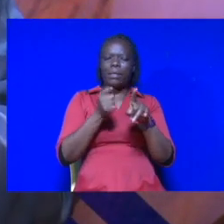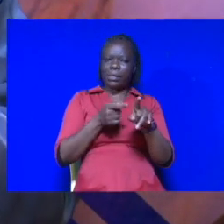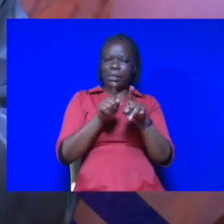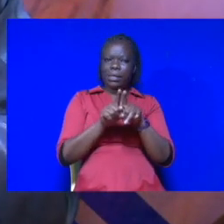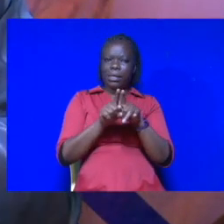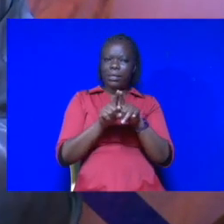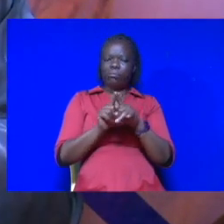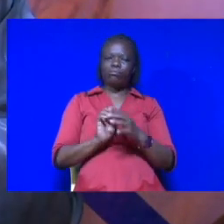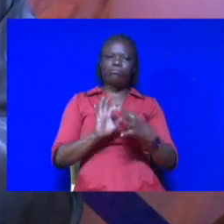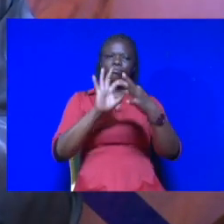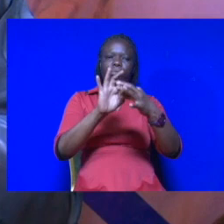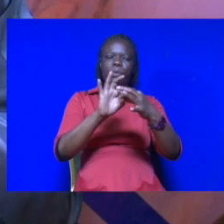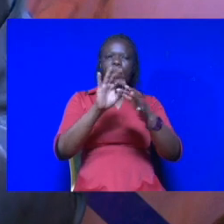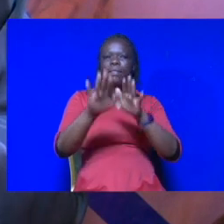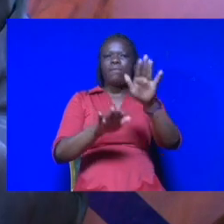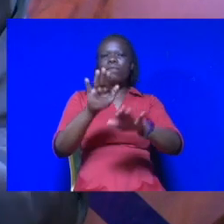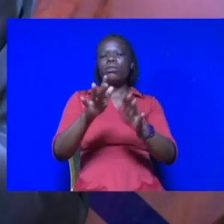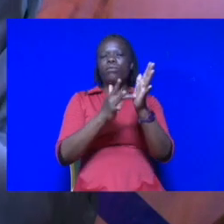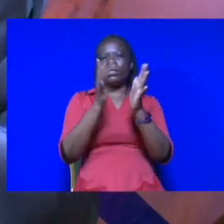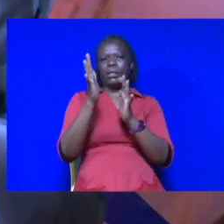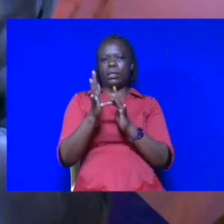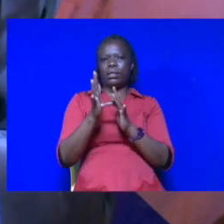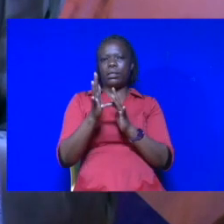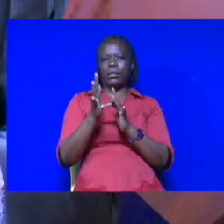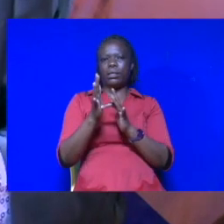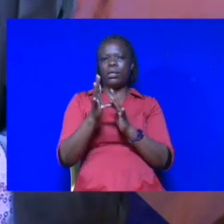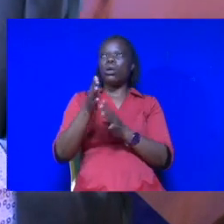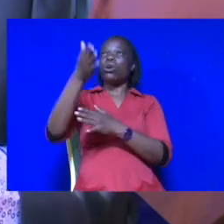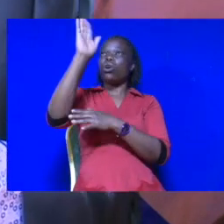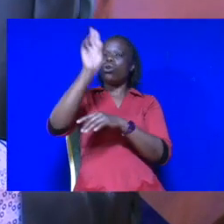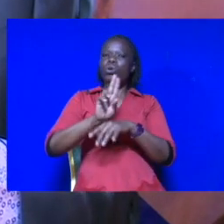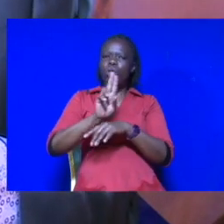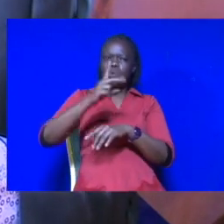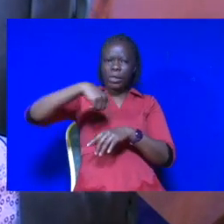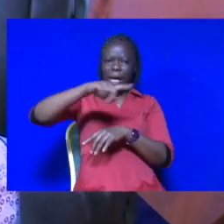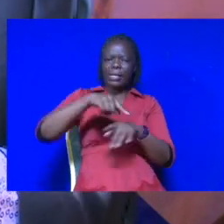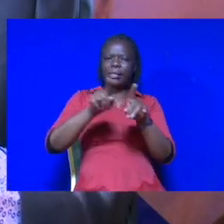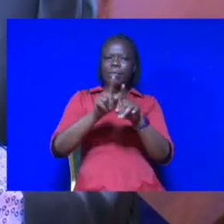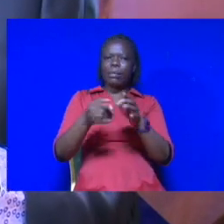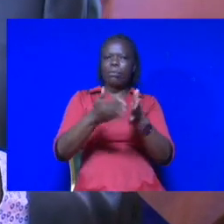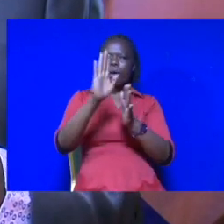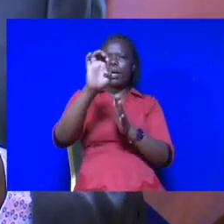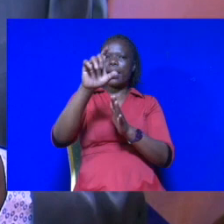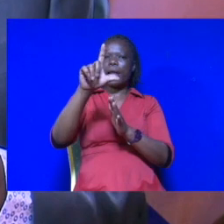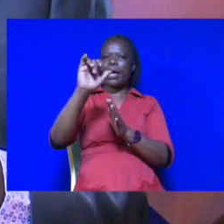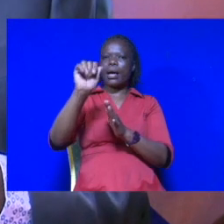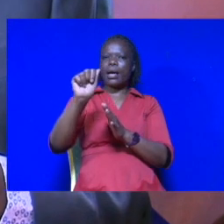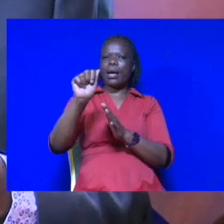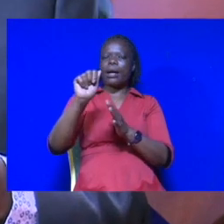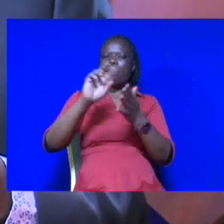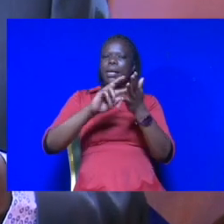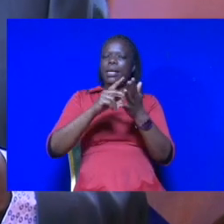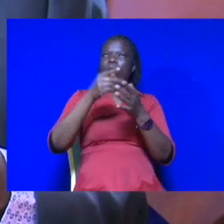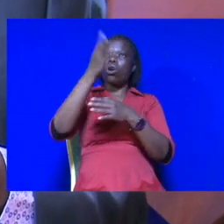tujiweke miguuni kwa Bwana. Mungu atatutumia kama alivyomtumia Elia. Na Mungu yuko tayari kukutumia